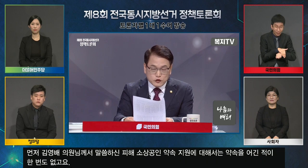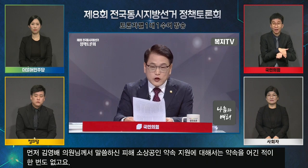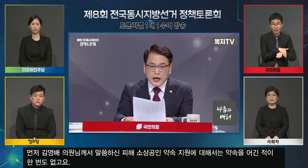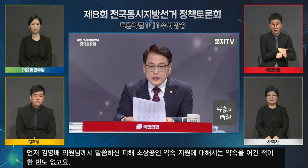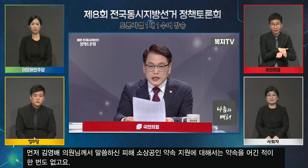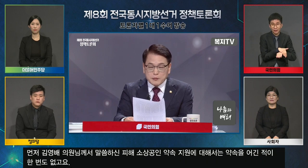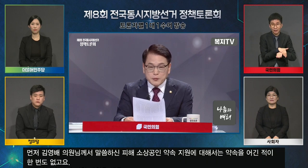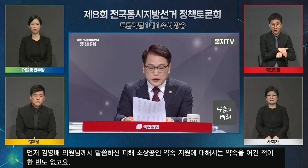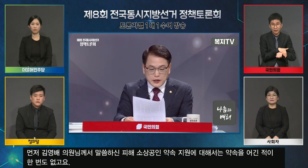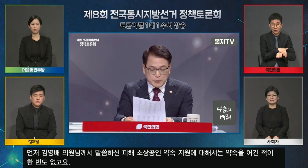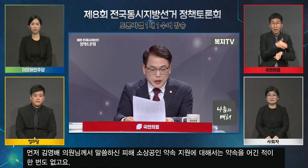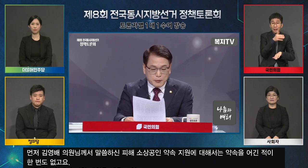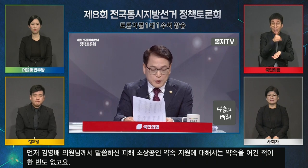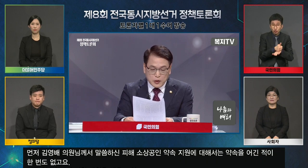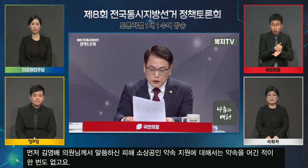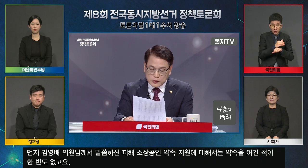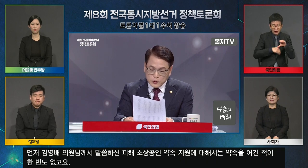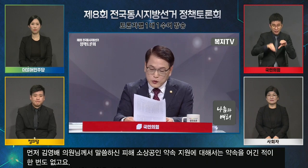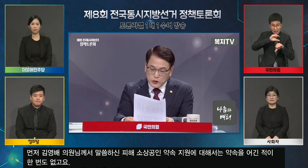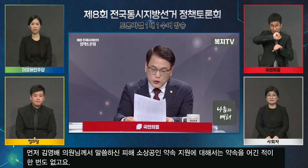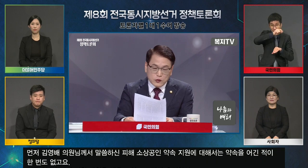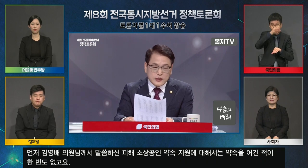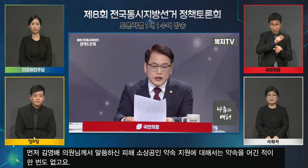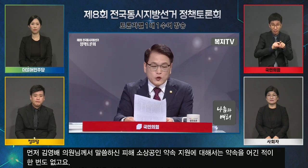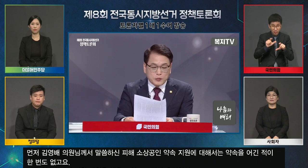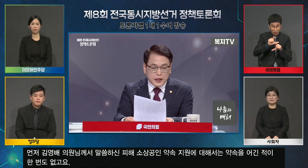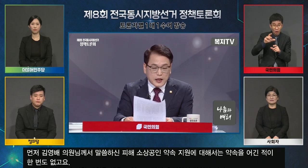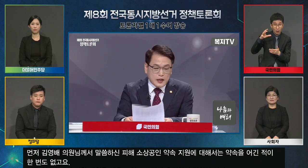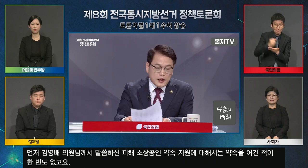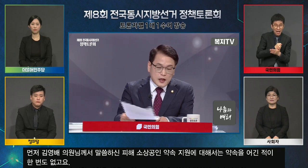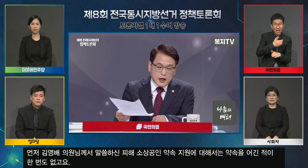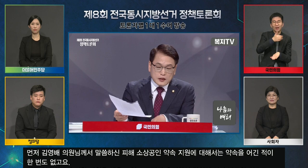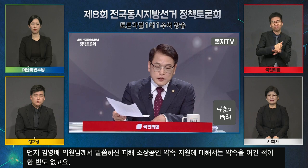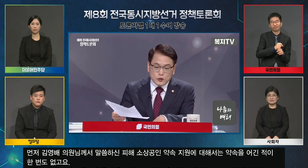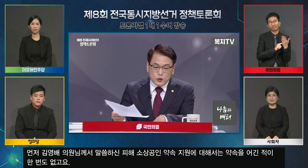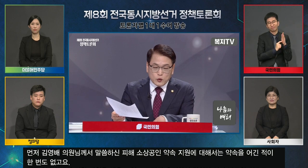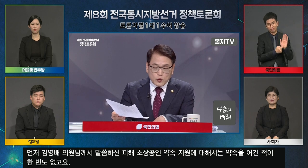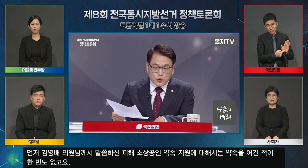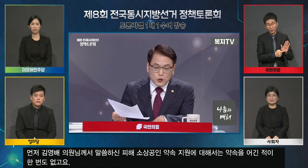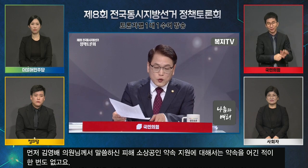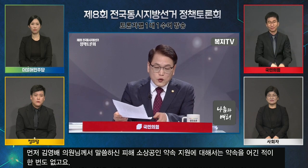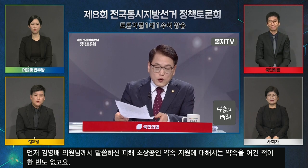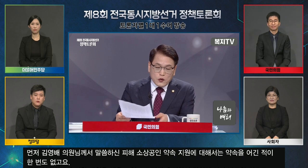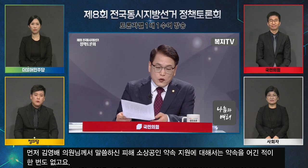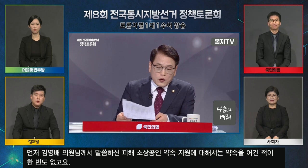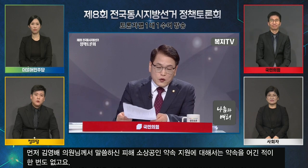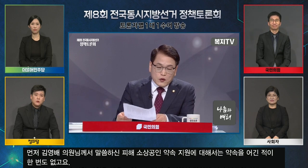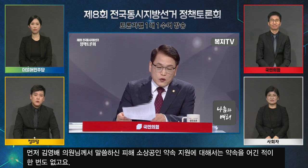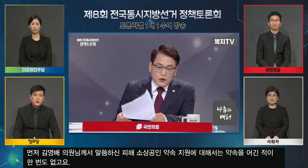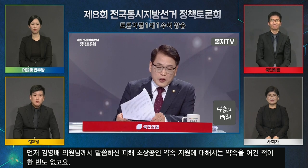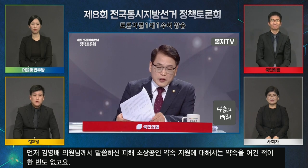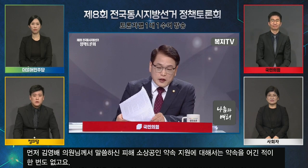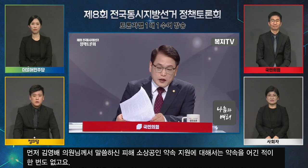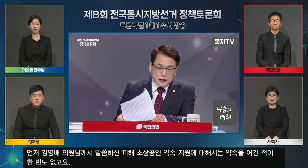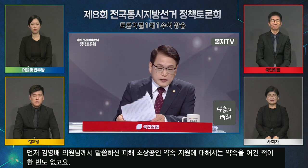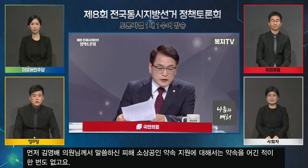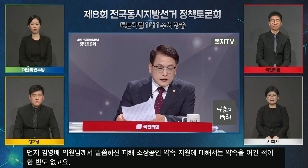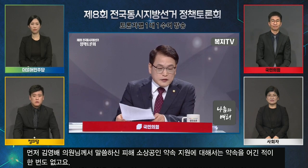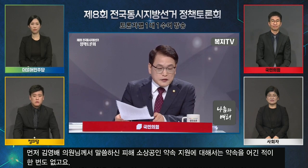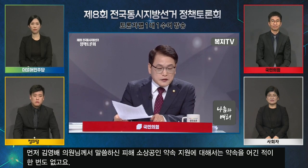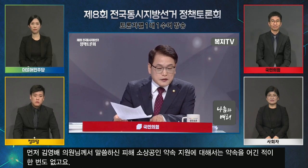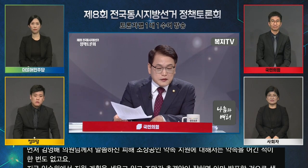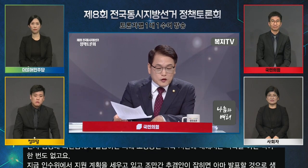추경안이 잡히면 아마 발표할 것으로 생각이 듭니다. 그리고 아까